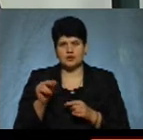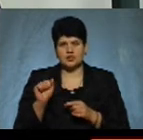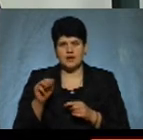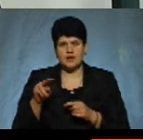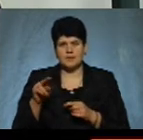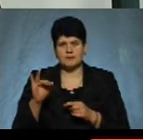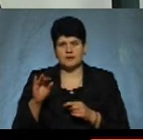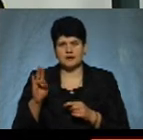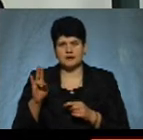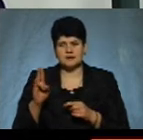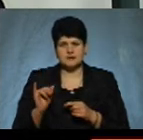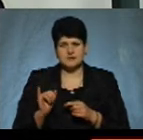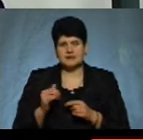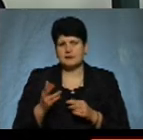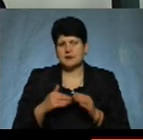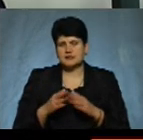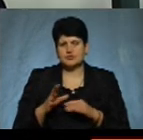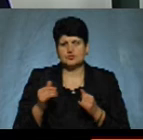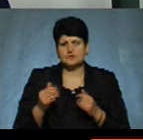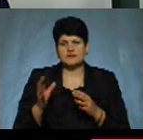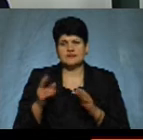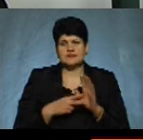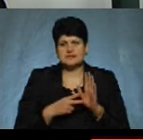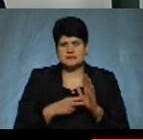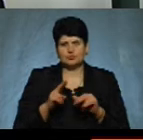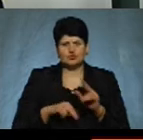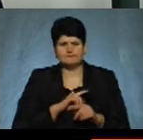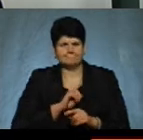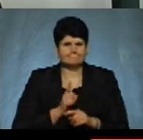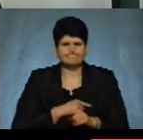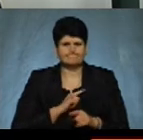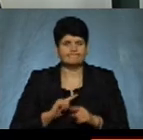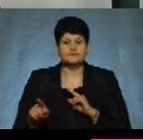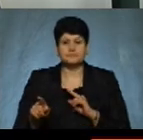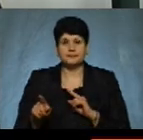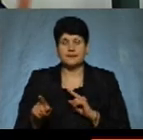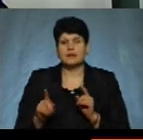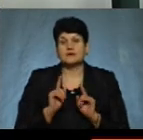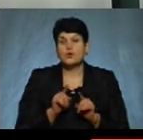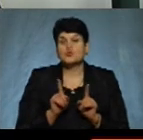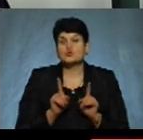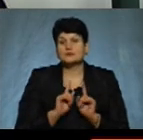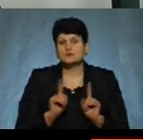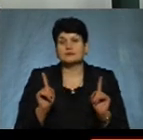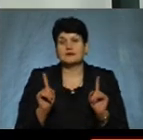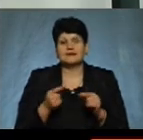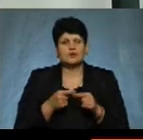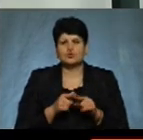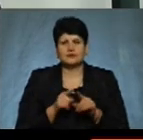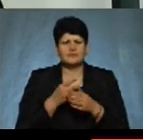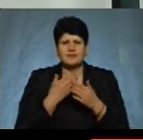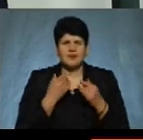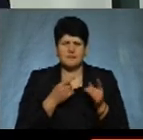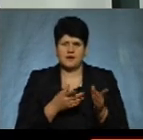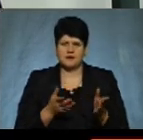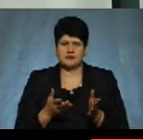що фактично зараз 7 амбулаторій будуються так інтенсивно. Такого щось особливого, якоїсь технології там немає, скажімо так,